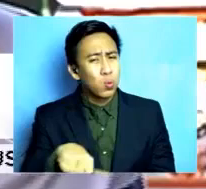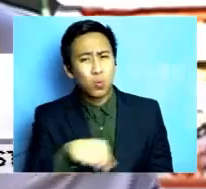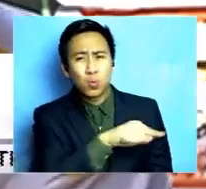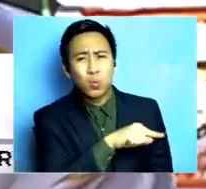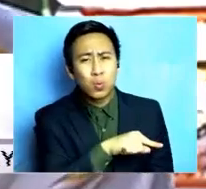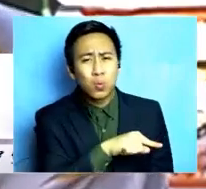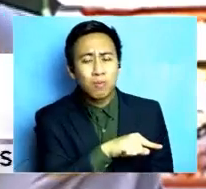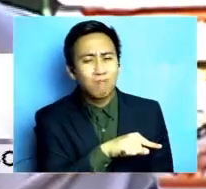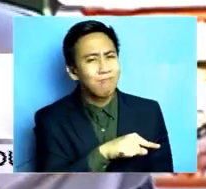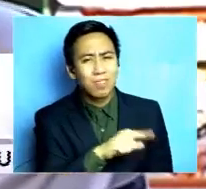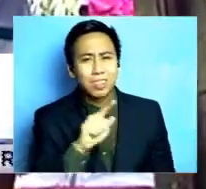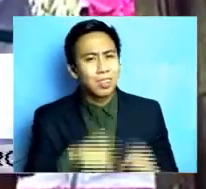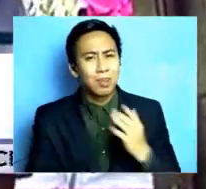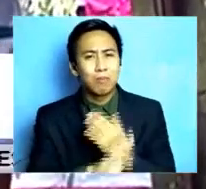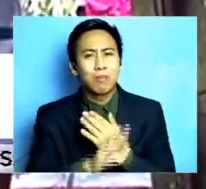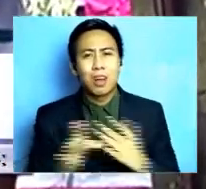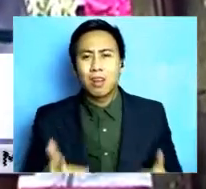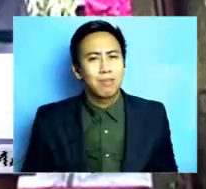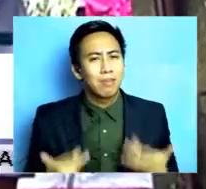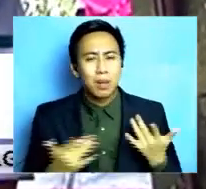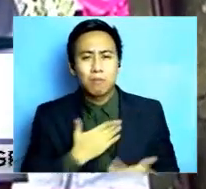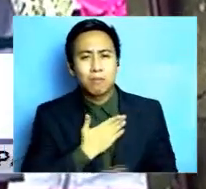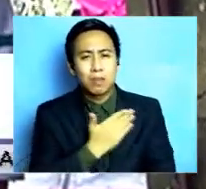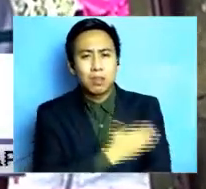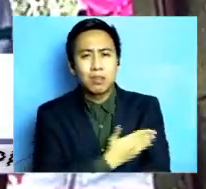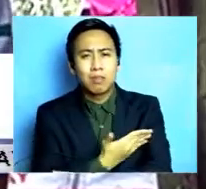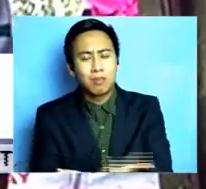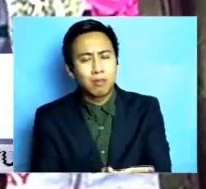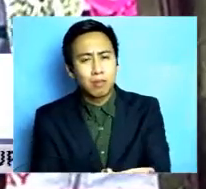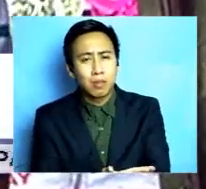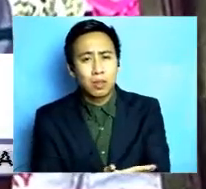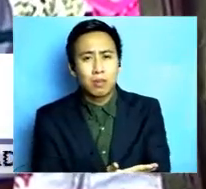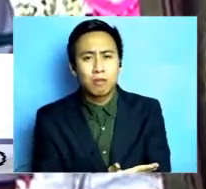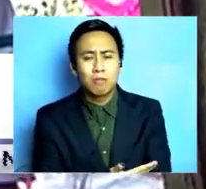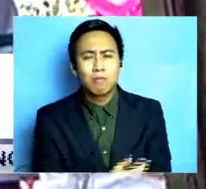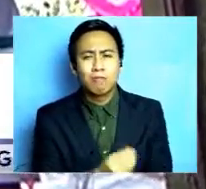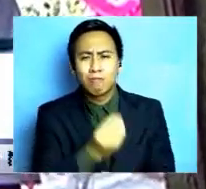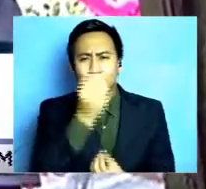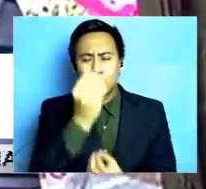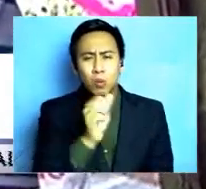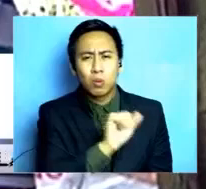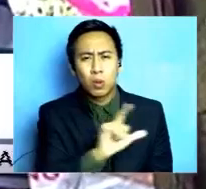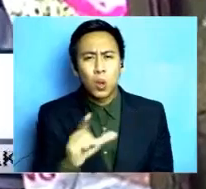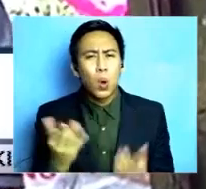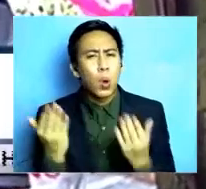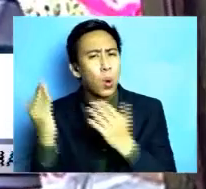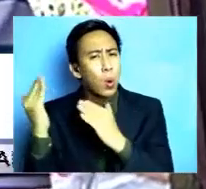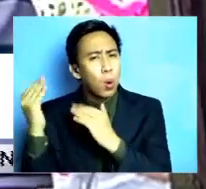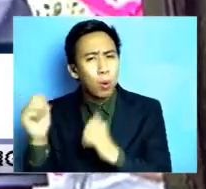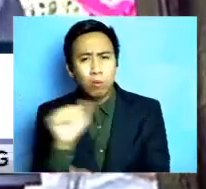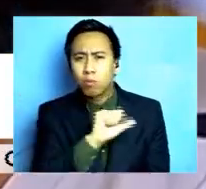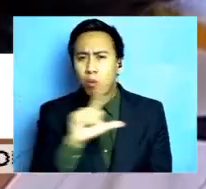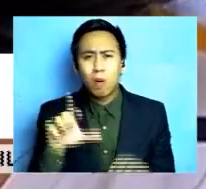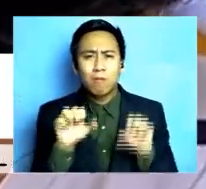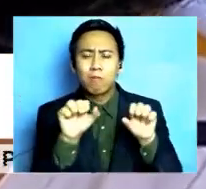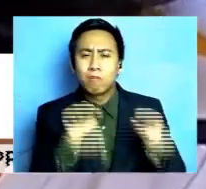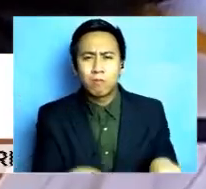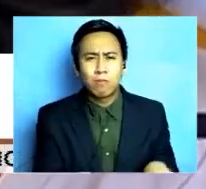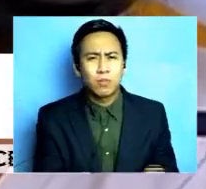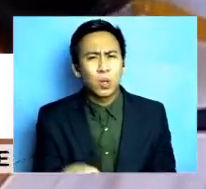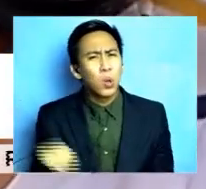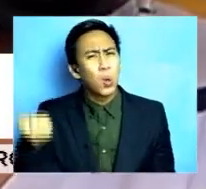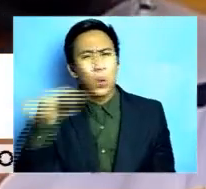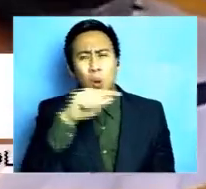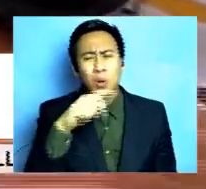hindi nyo na may babalik yung anak ko. Panawagan ng mga magulang ni Pastores, agad mahuli ang iba pang mga sangkot sa krimen. Kayo naman na kabataan